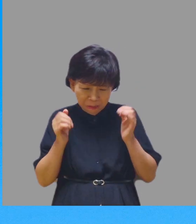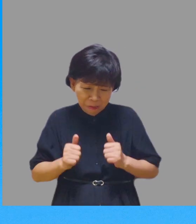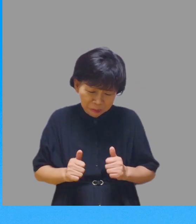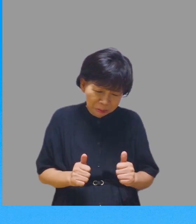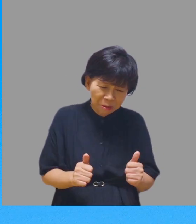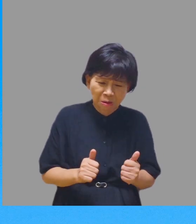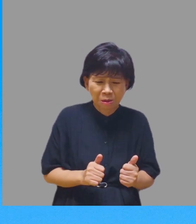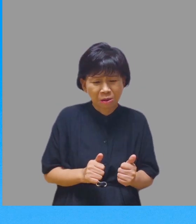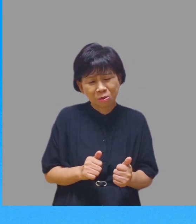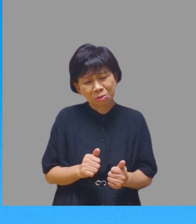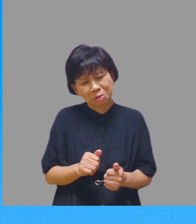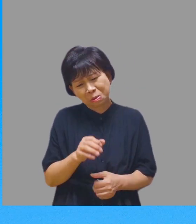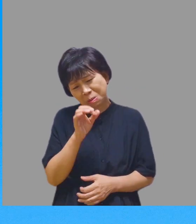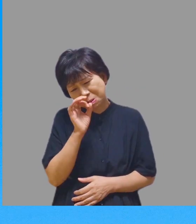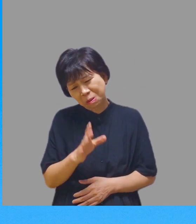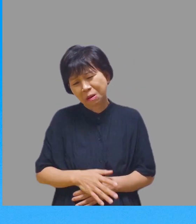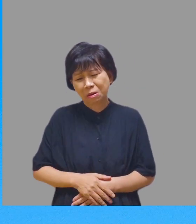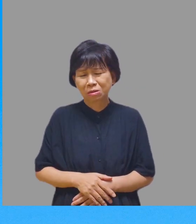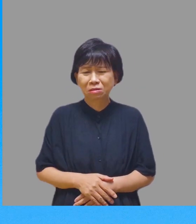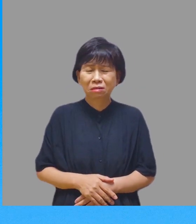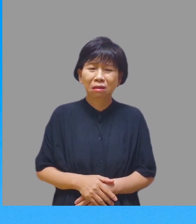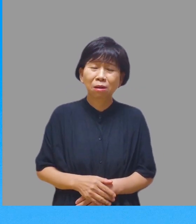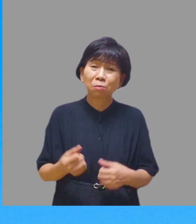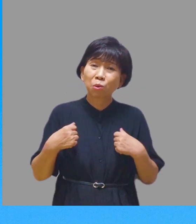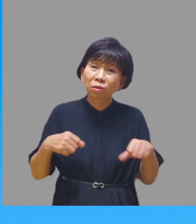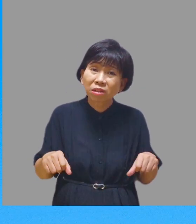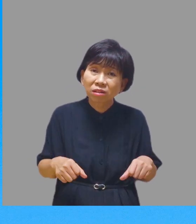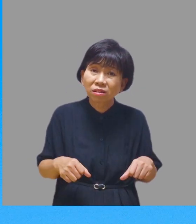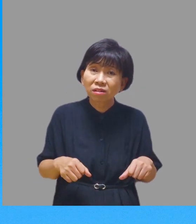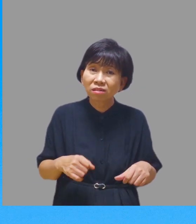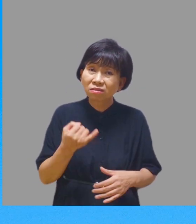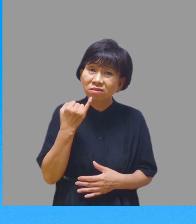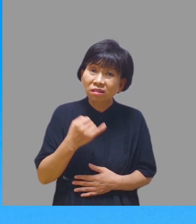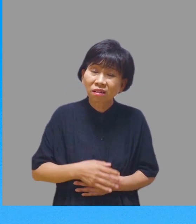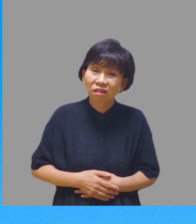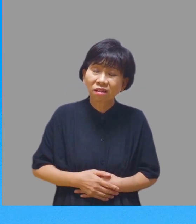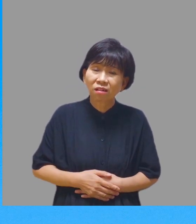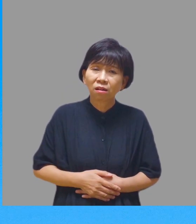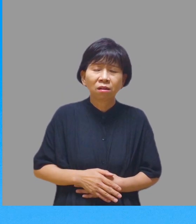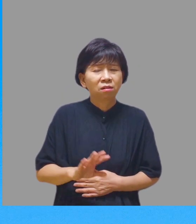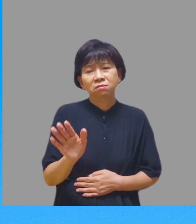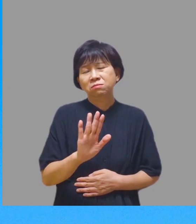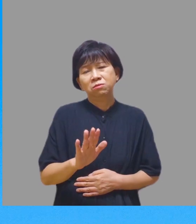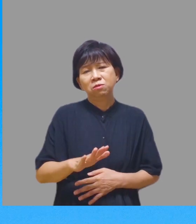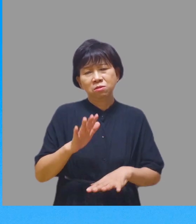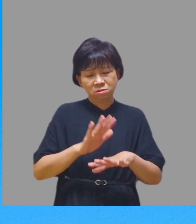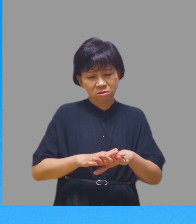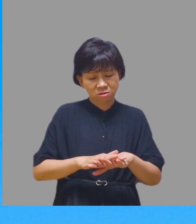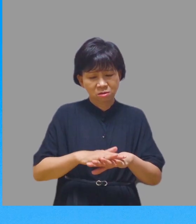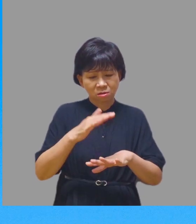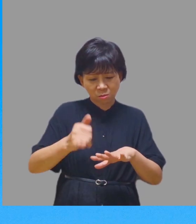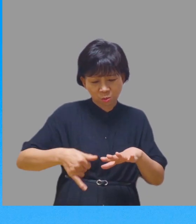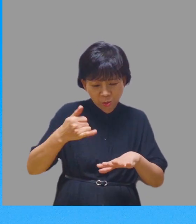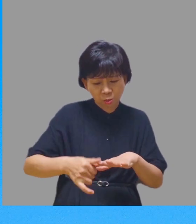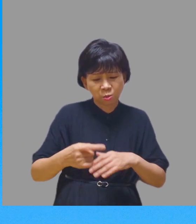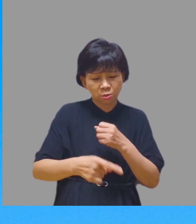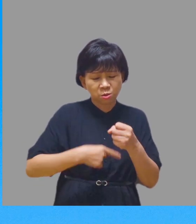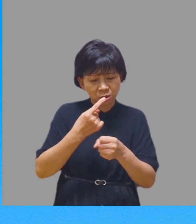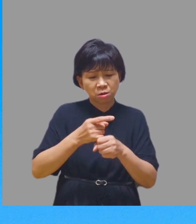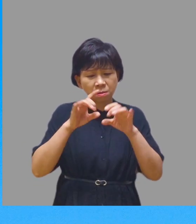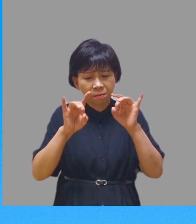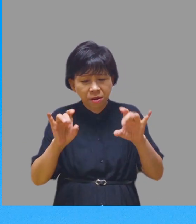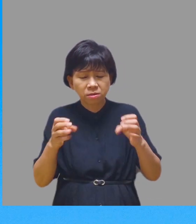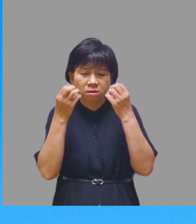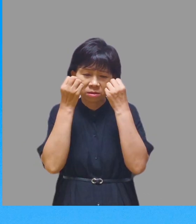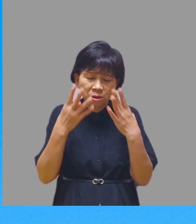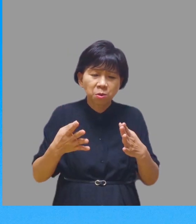말아야지. 맞습니까? 아니잖아요. 농부는 매년 새롭게 밭을 갈고